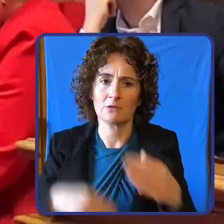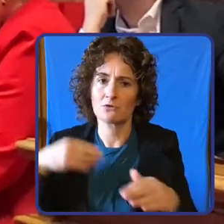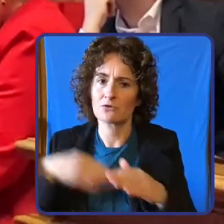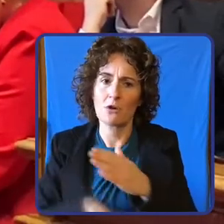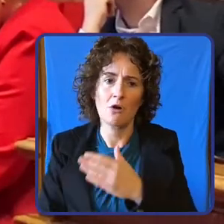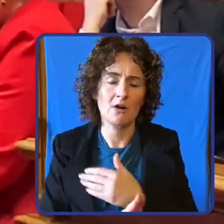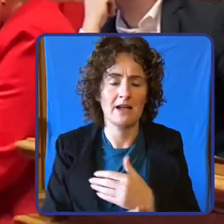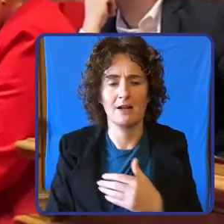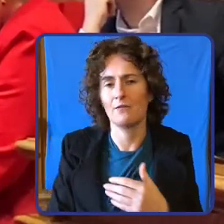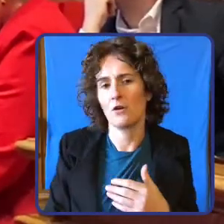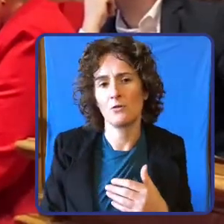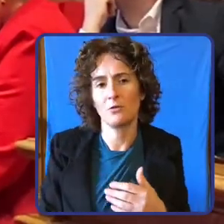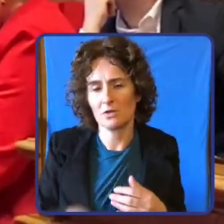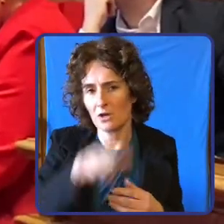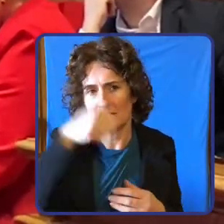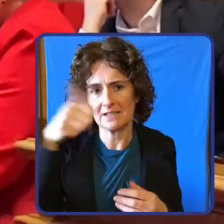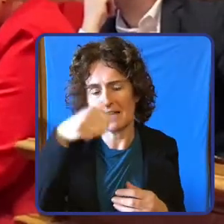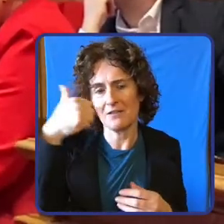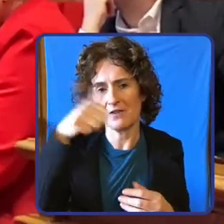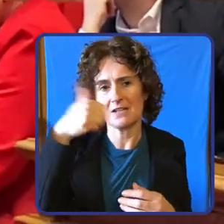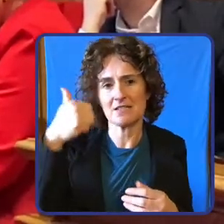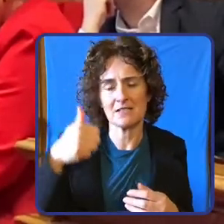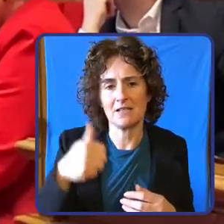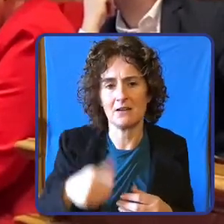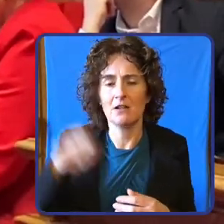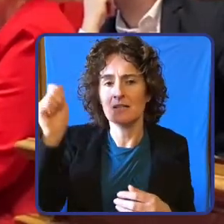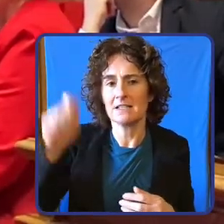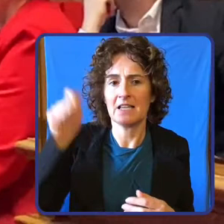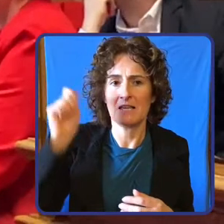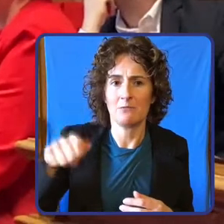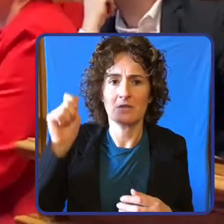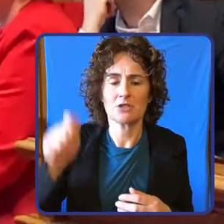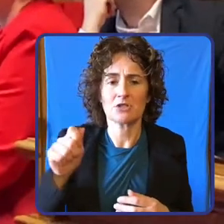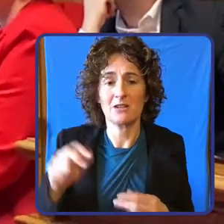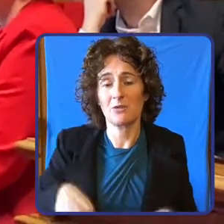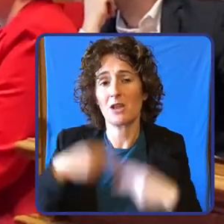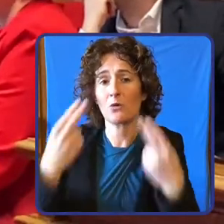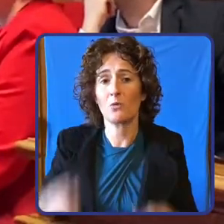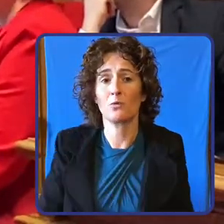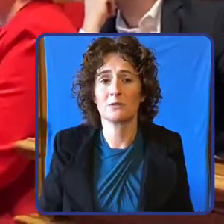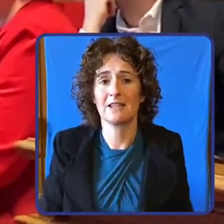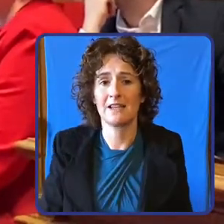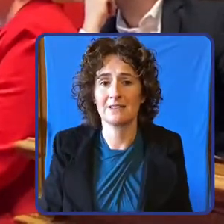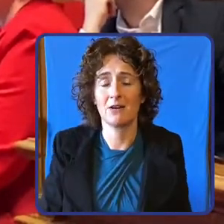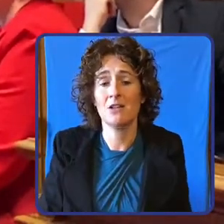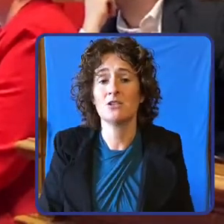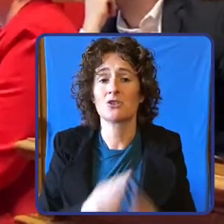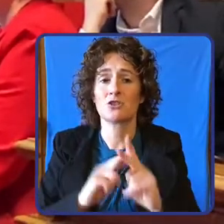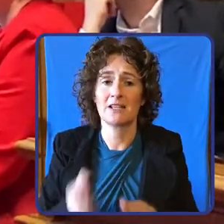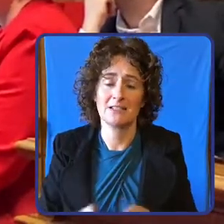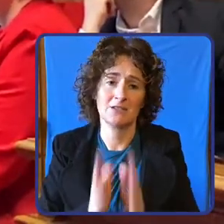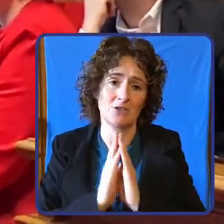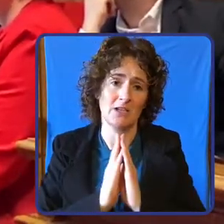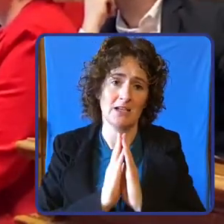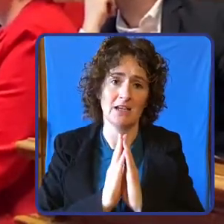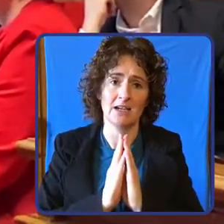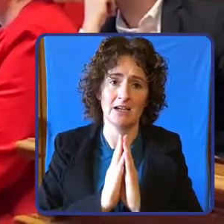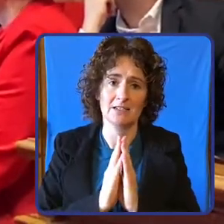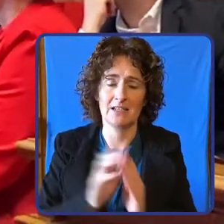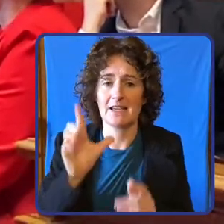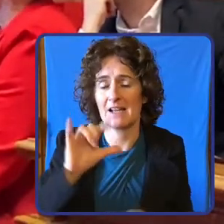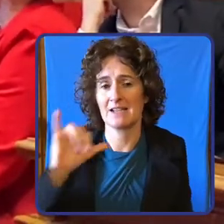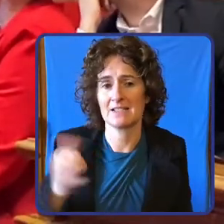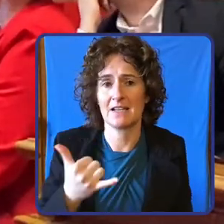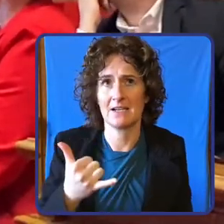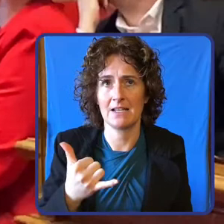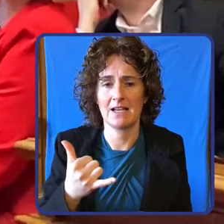országgyűlési képviselőnket, utána meg beterjesztenek egy előterjesztést, hogy támogassa miniszter úr a várost, de előtte